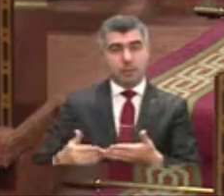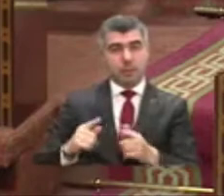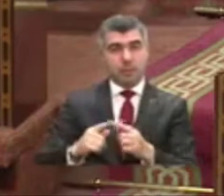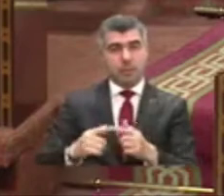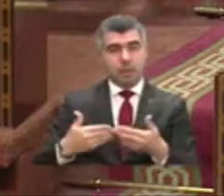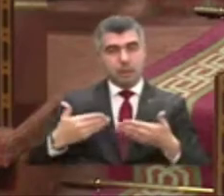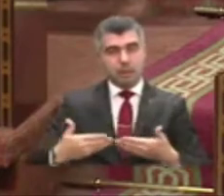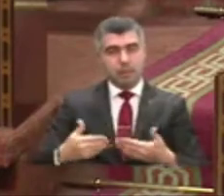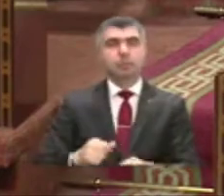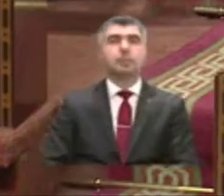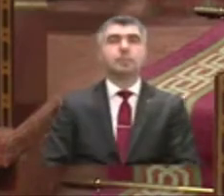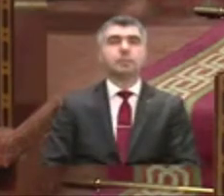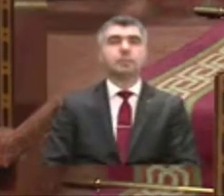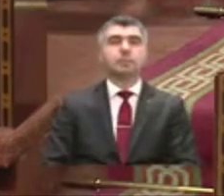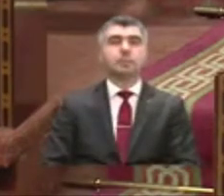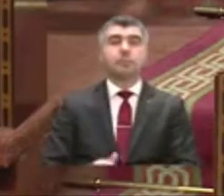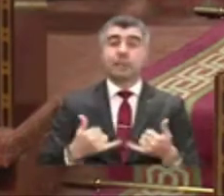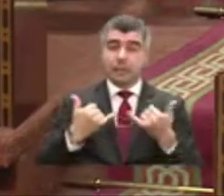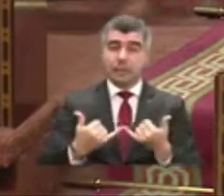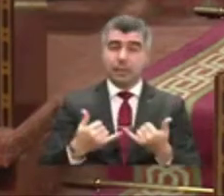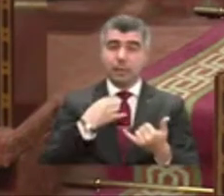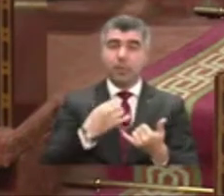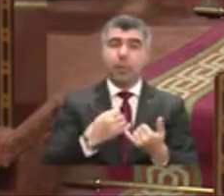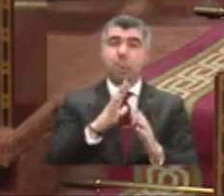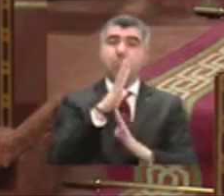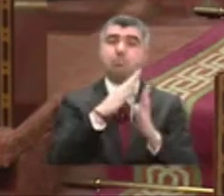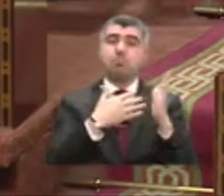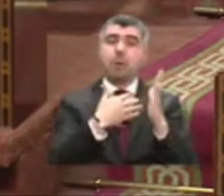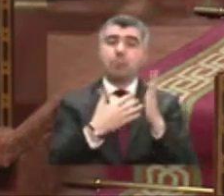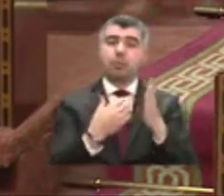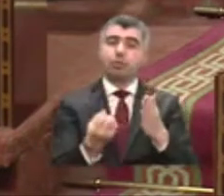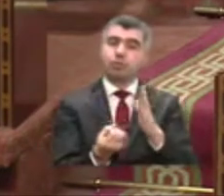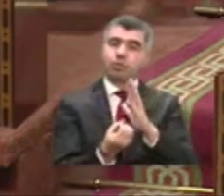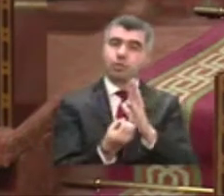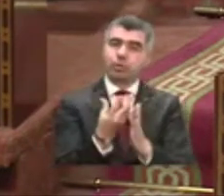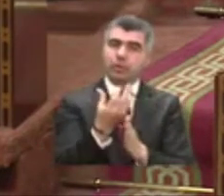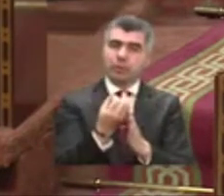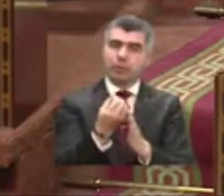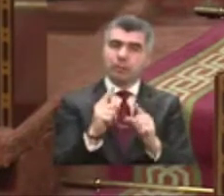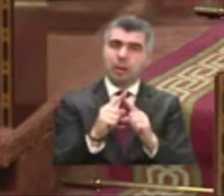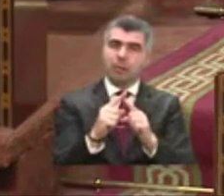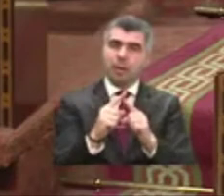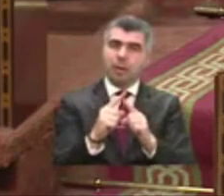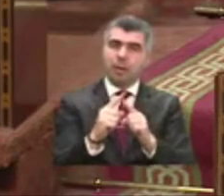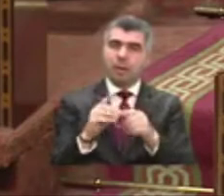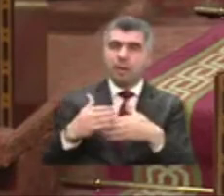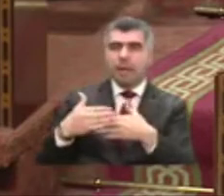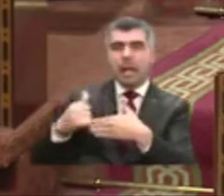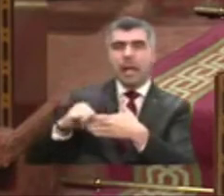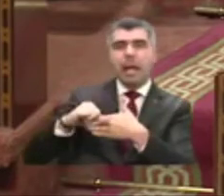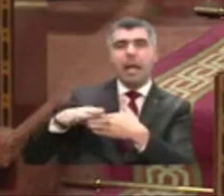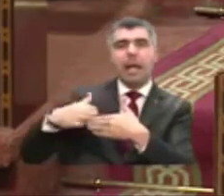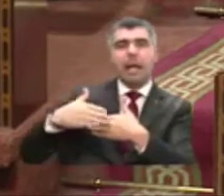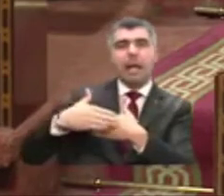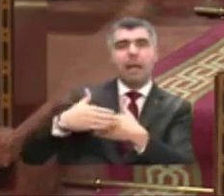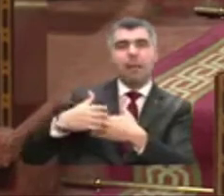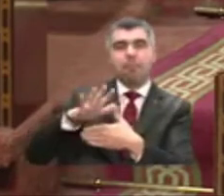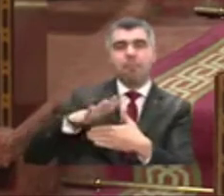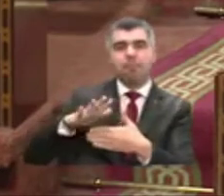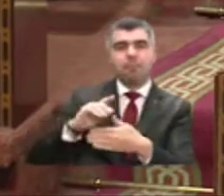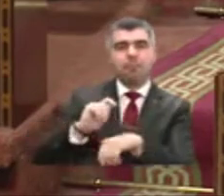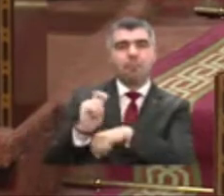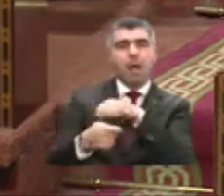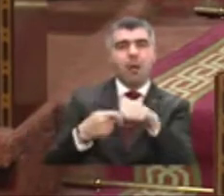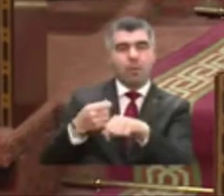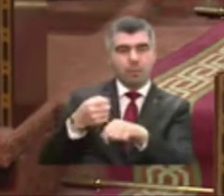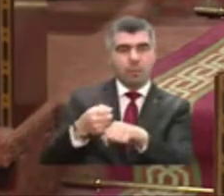الحالي. ودار واحد البرنامج بحال اللي قلنا جديد، اللي هو مرتبط بتقليص الفوارق المجالية، اللي تم البرمجة